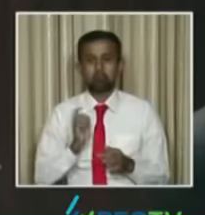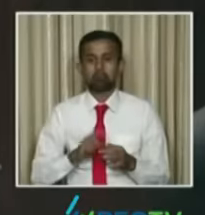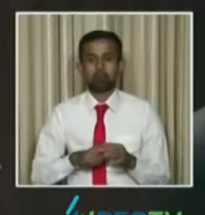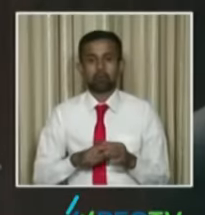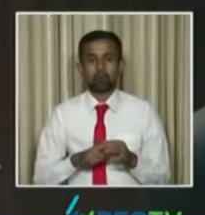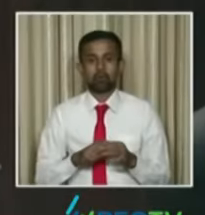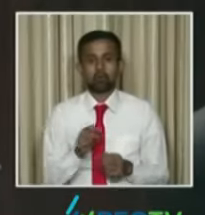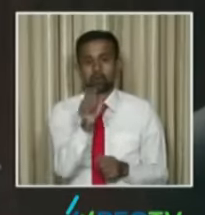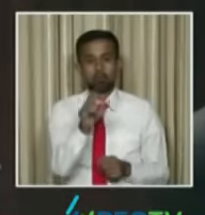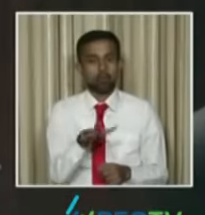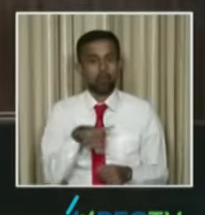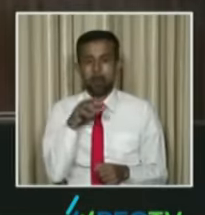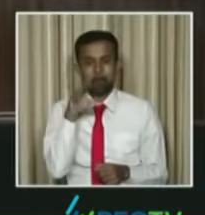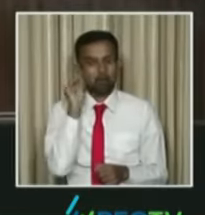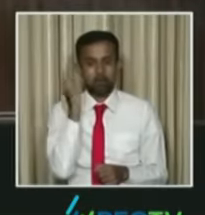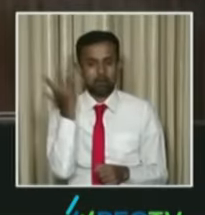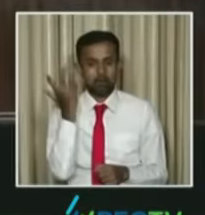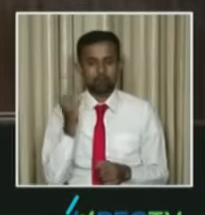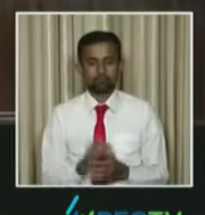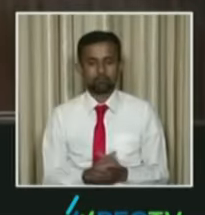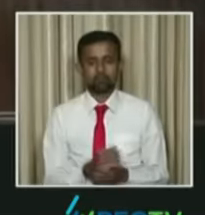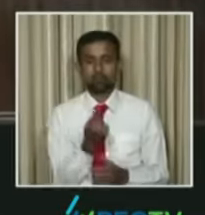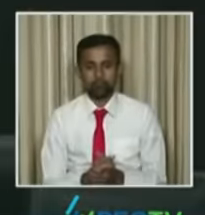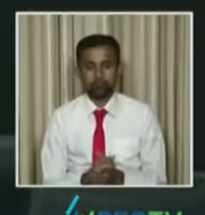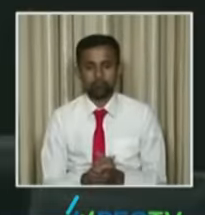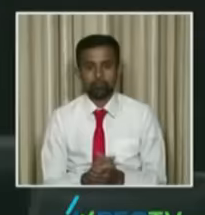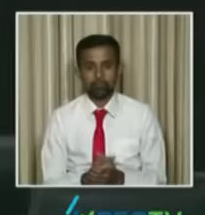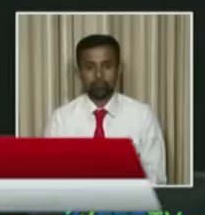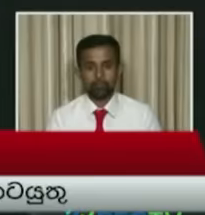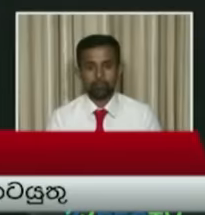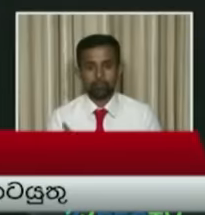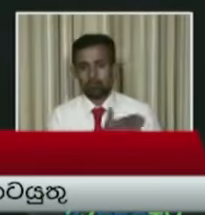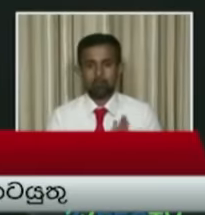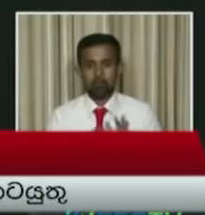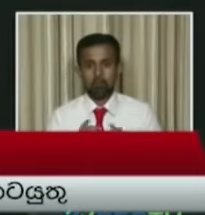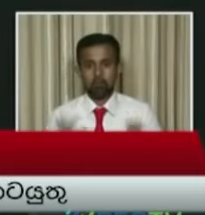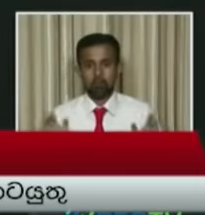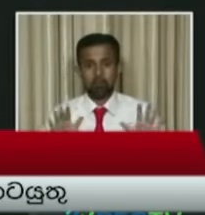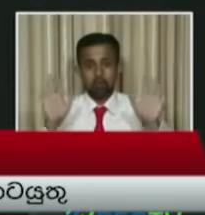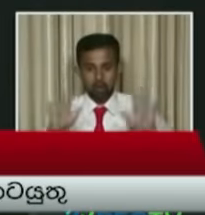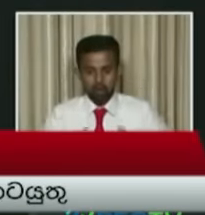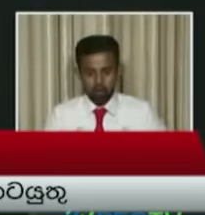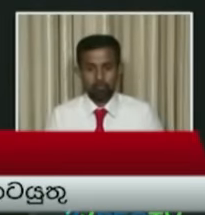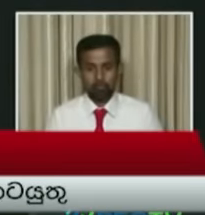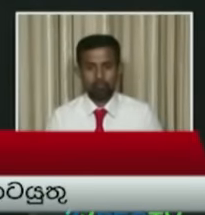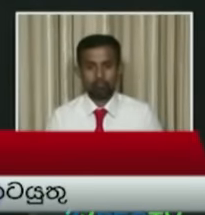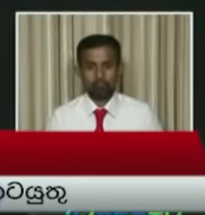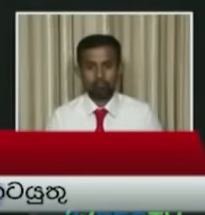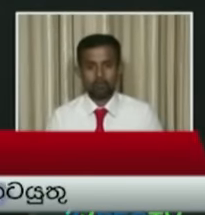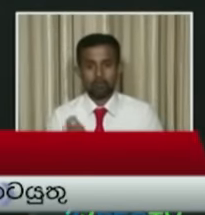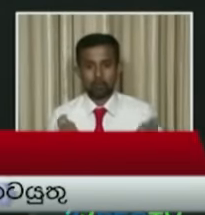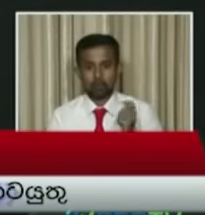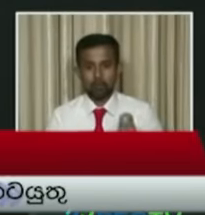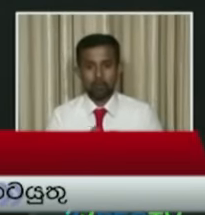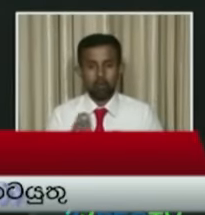එක්ක එතුමාගේ මූලිකත්ව පිළිගන්න. එතුමාගේ කාරණේ කියාපු කාරණේ අපි අවධානය යොමු කරන්නම්. මීට දින කීපයකට කලින් මාධ්‍ය සාකච්ඡාවක් තියලා ක්‍රිකට්